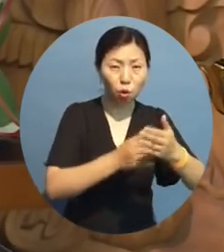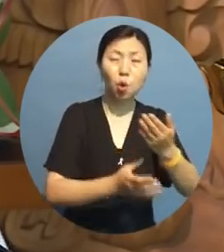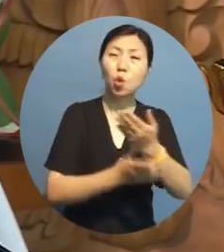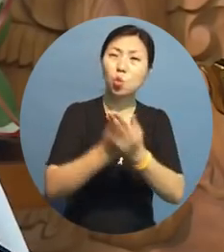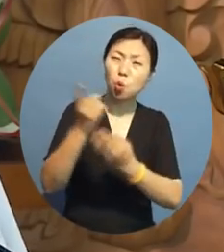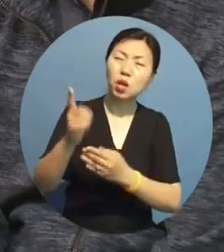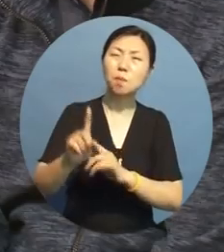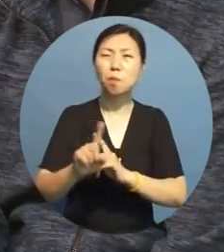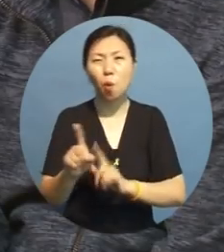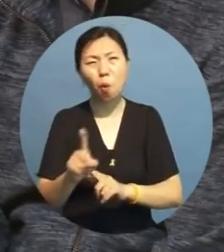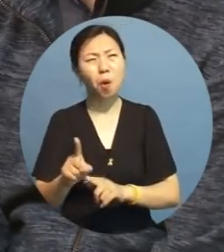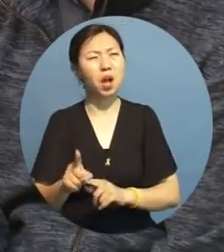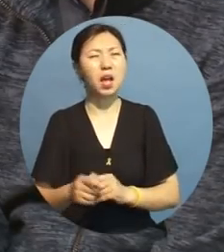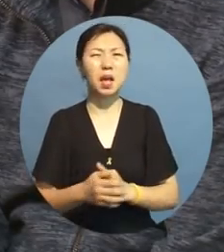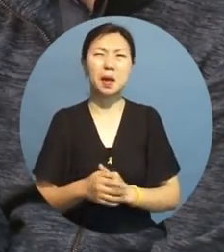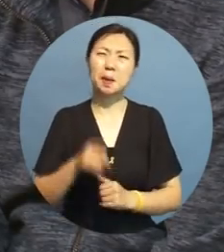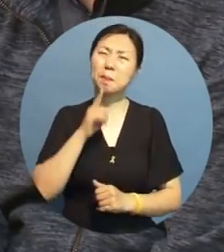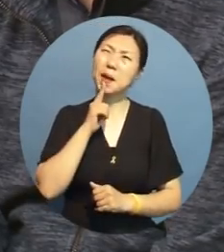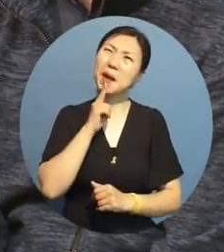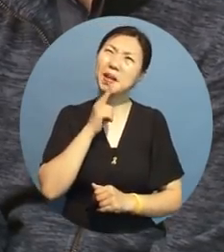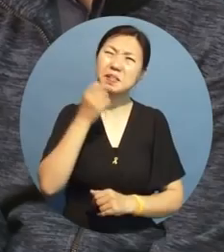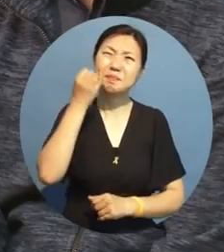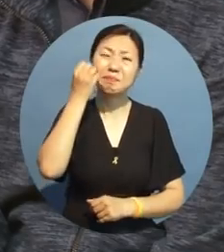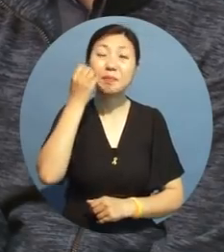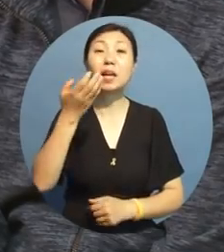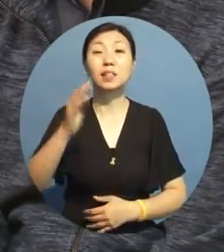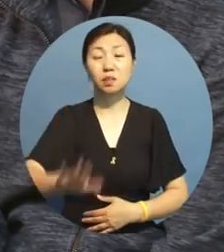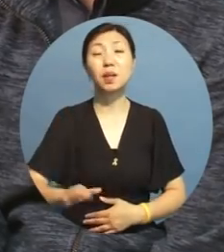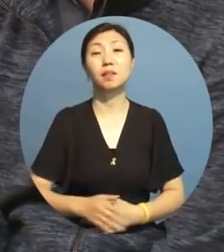대도 않지만은 그래도